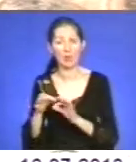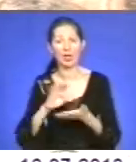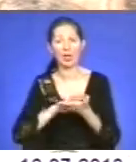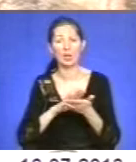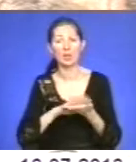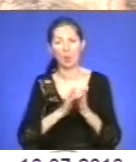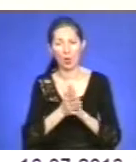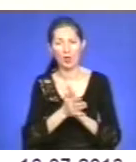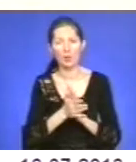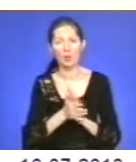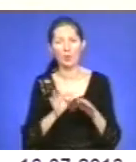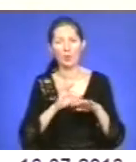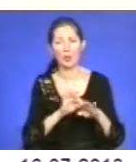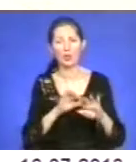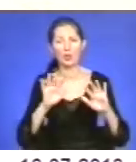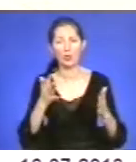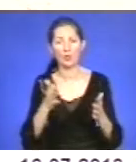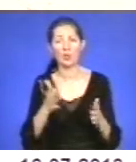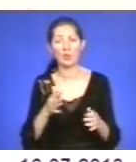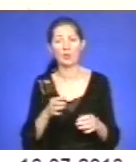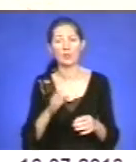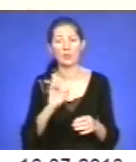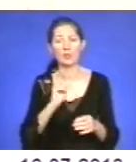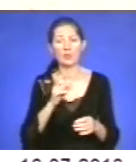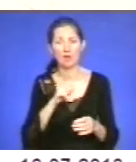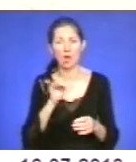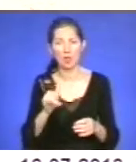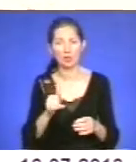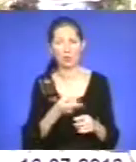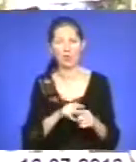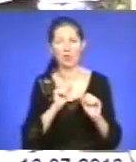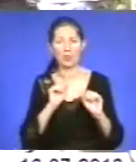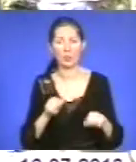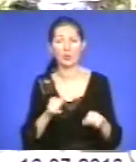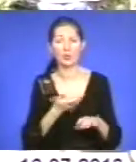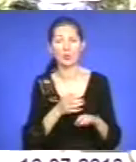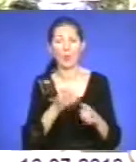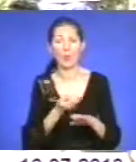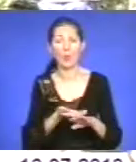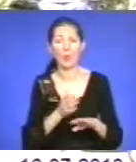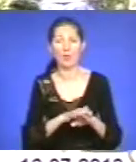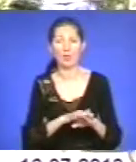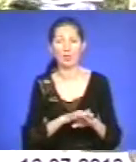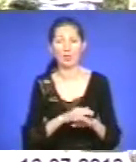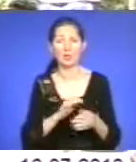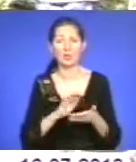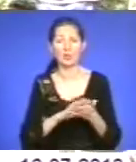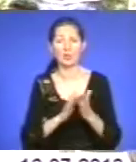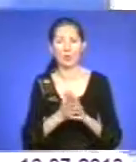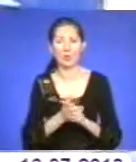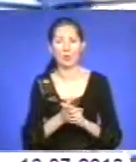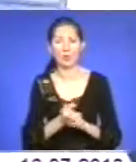ситуацію, призводить до виникнення випадків міського сказу, які можуть загострити ситуацію, із гідрофобії серед населення.